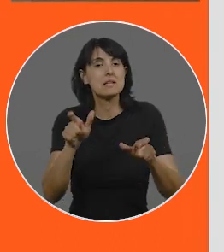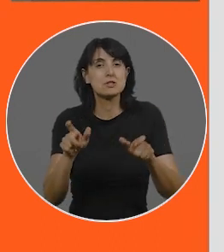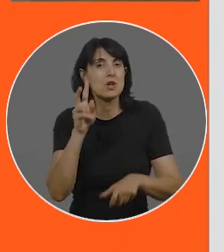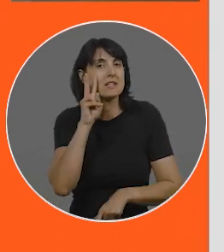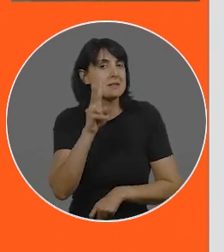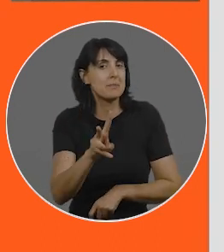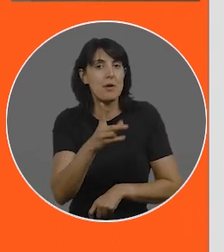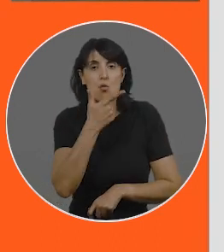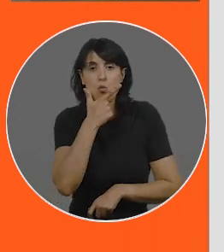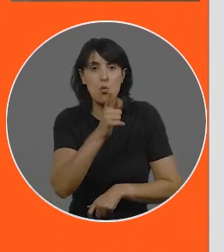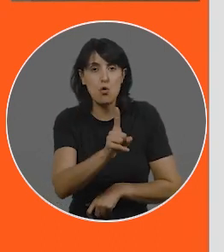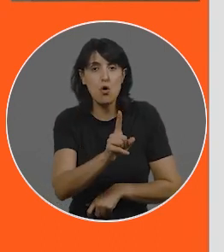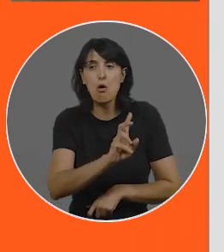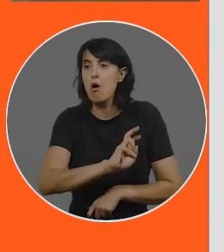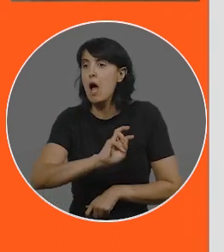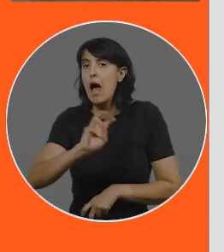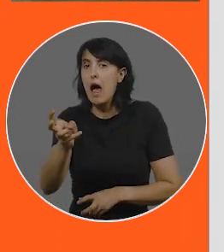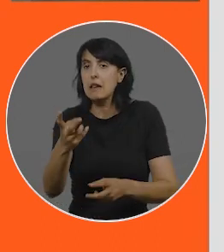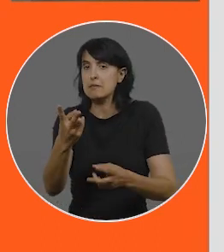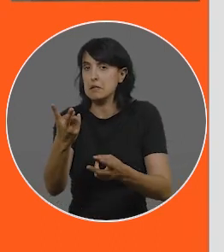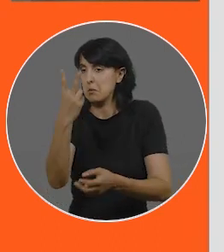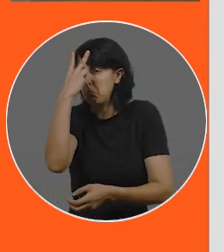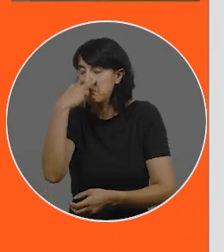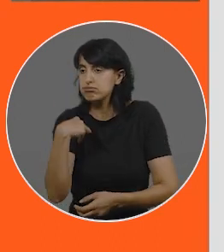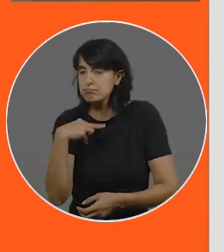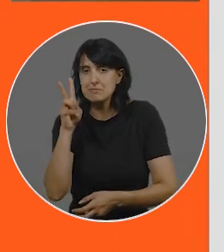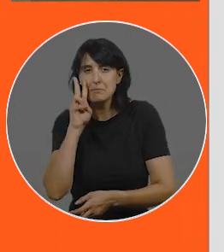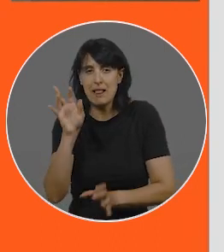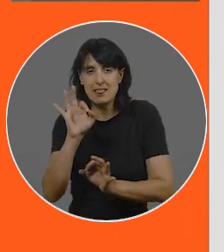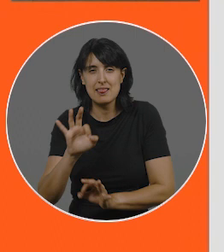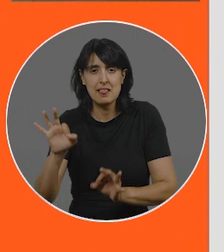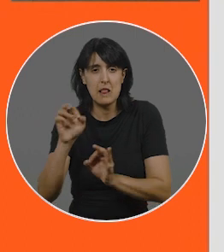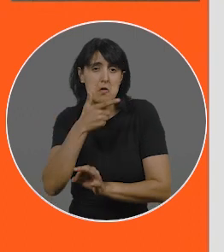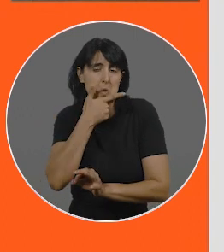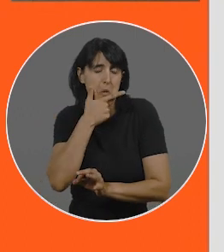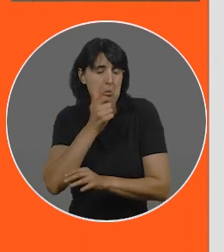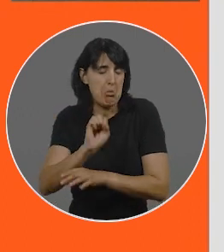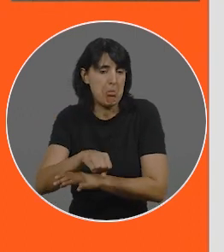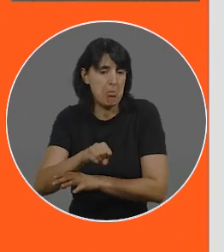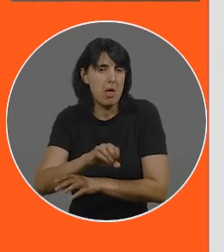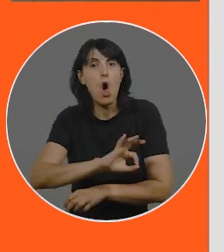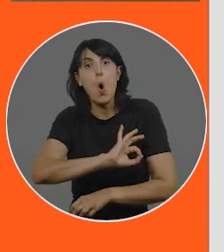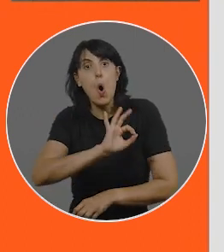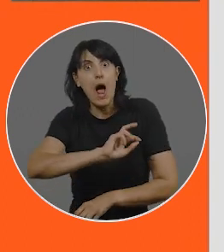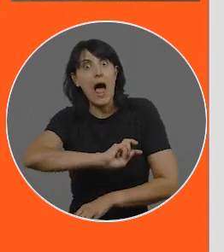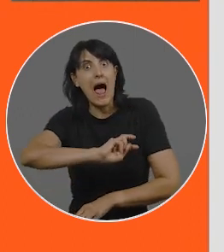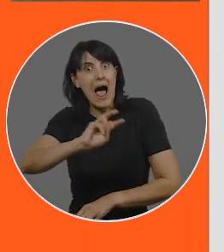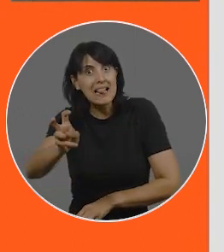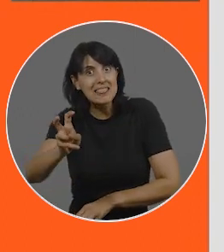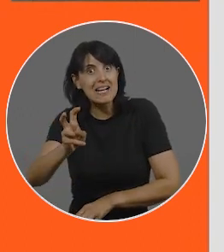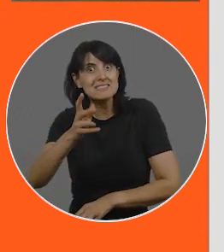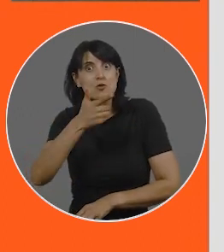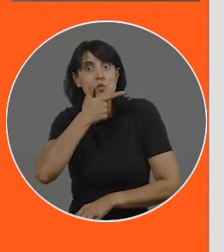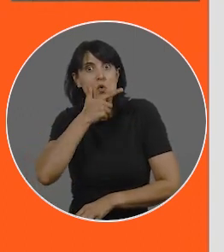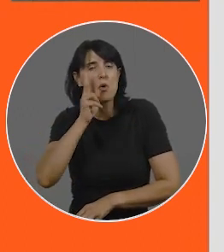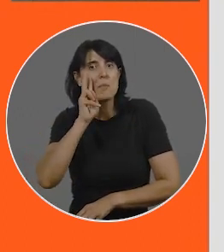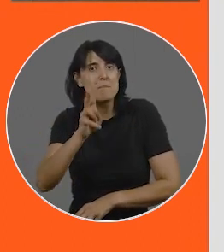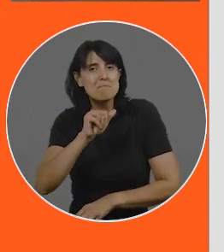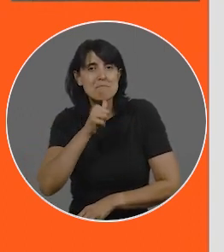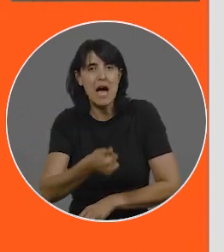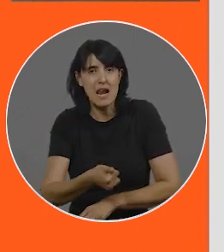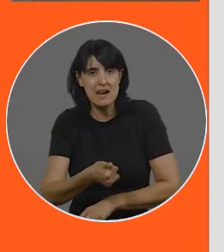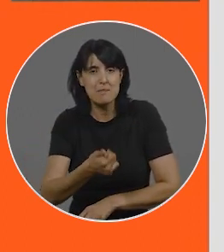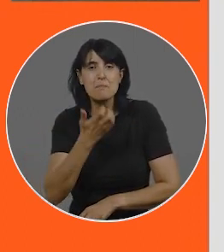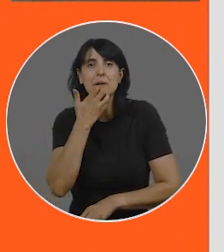persones que no veuen res i per tant el color, ximpun, i hi ha persones que el veuen malament. No? Abans ens ha posat un exemple la